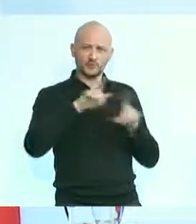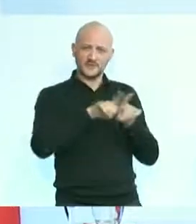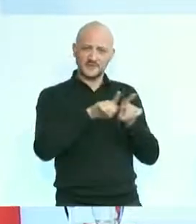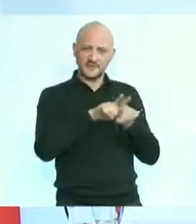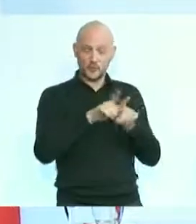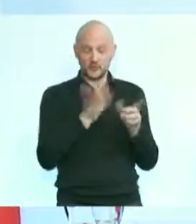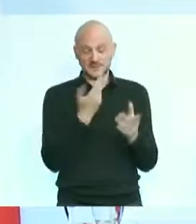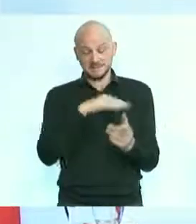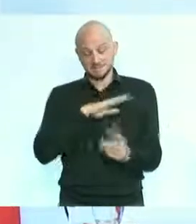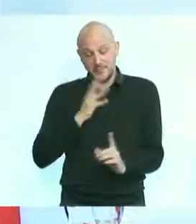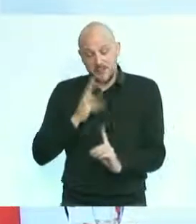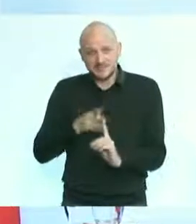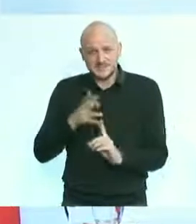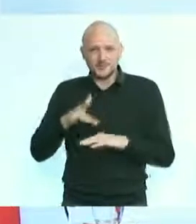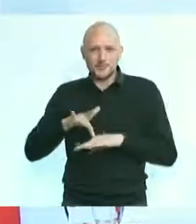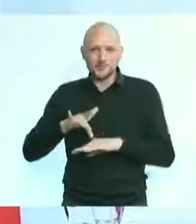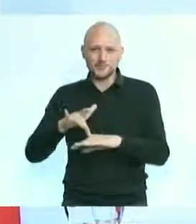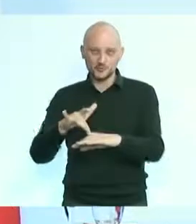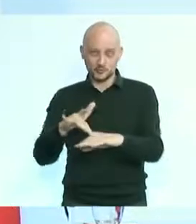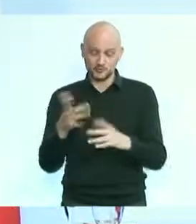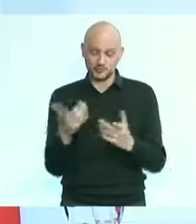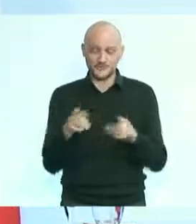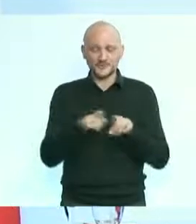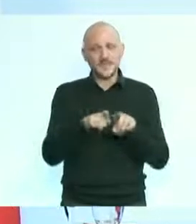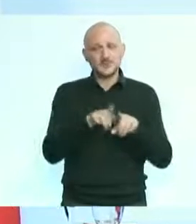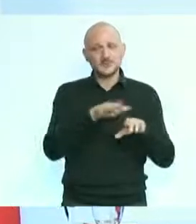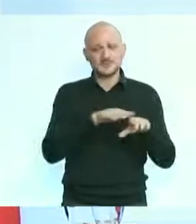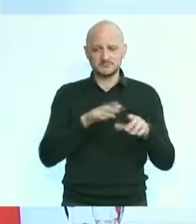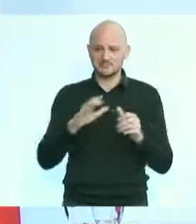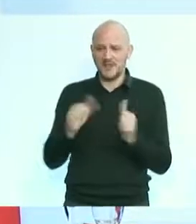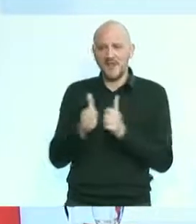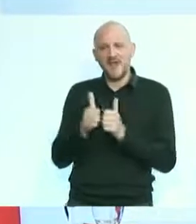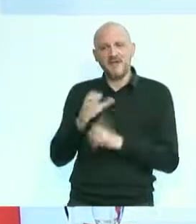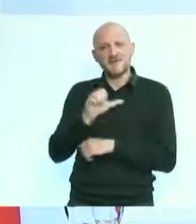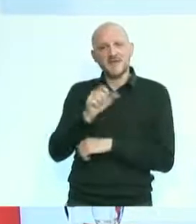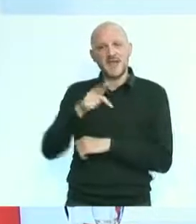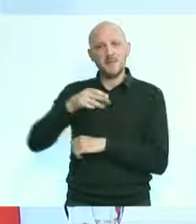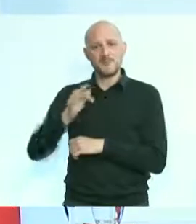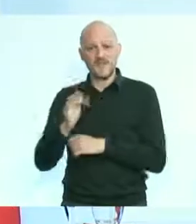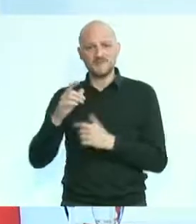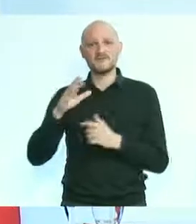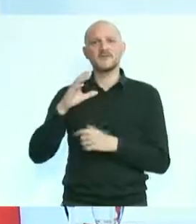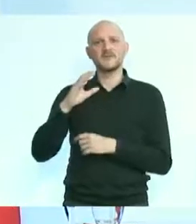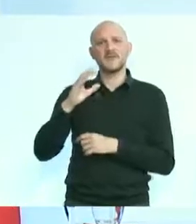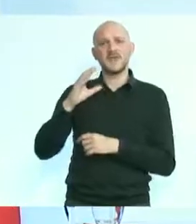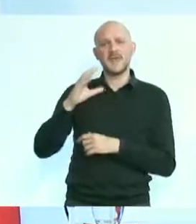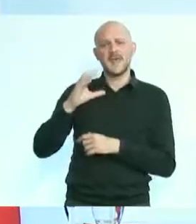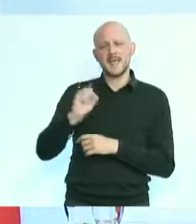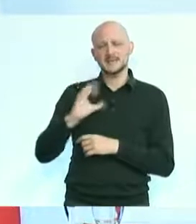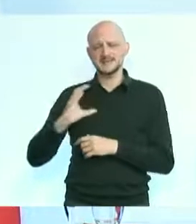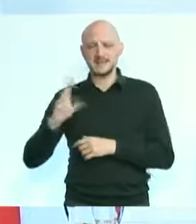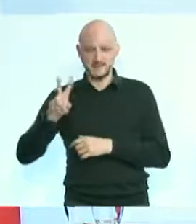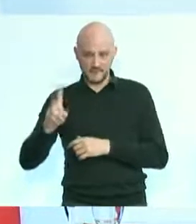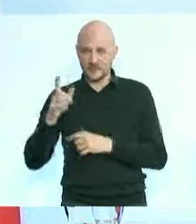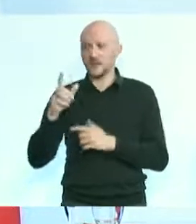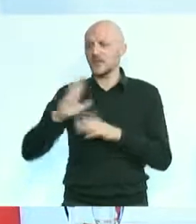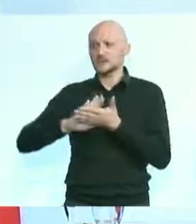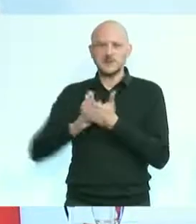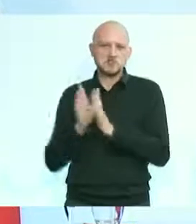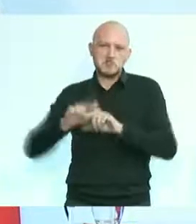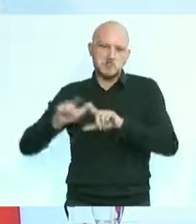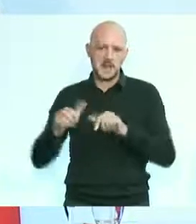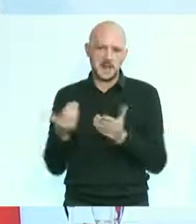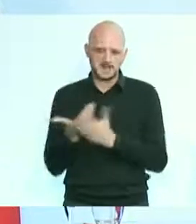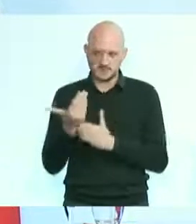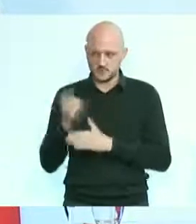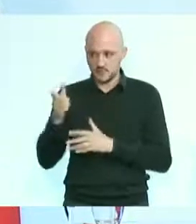on est ravis et on pourra, aux côtés de l'APF, de l'association UFCV aussi, qui n'est pas là ce matin, accompagner les collectivités pour former les